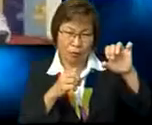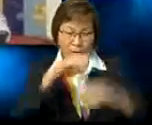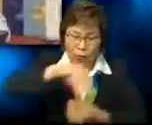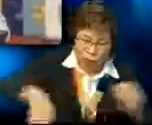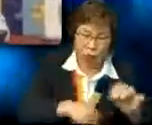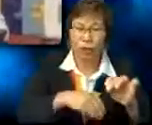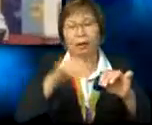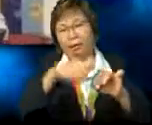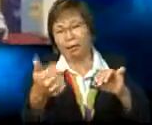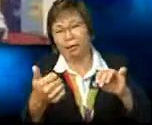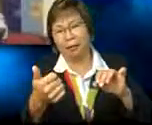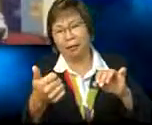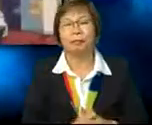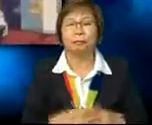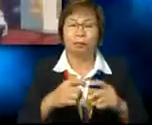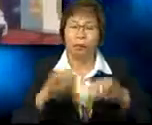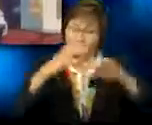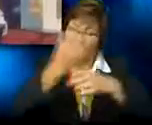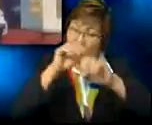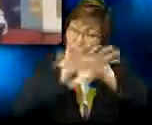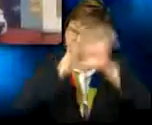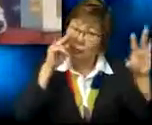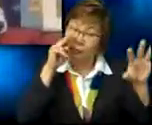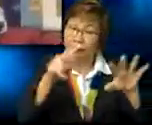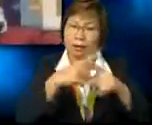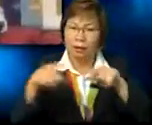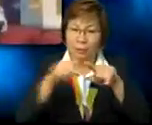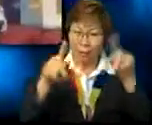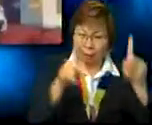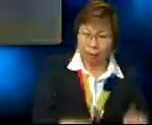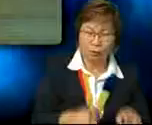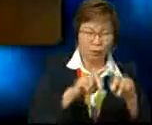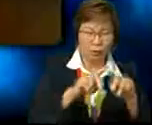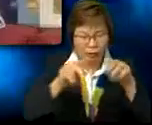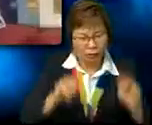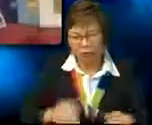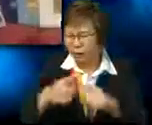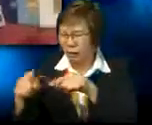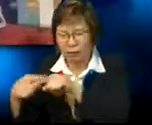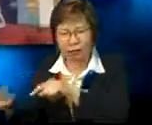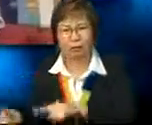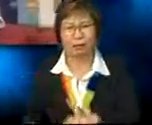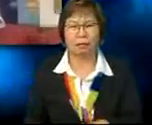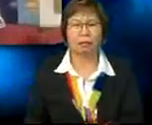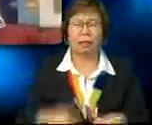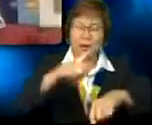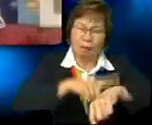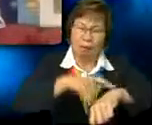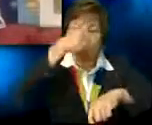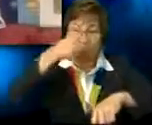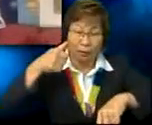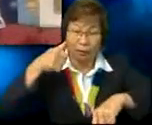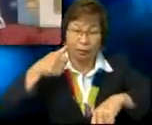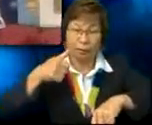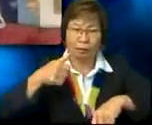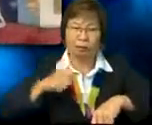jelas. Tetapi berlainan manusia, berlainan dia punya ekspektasi. Dan masa pembedahan juga sebenarnya